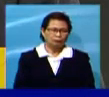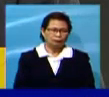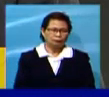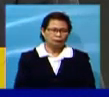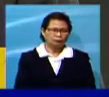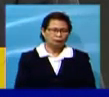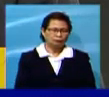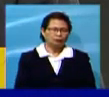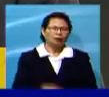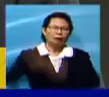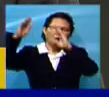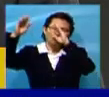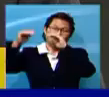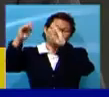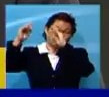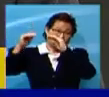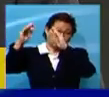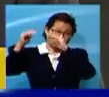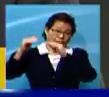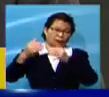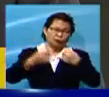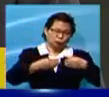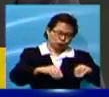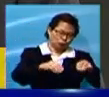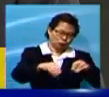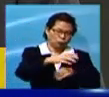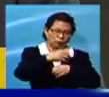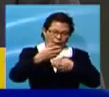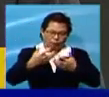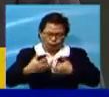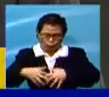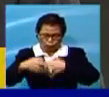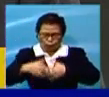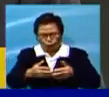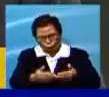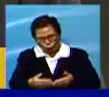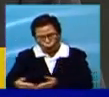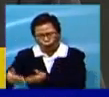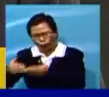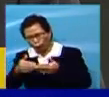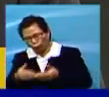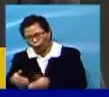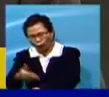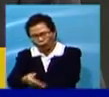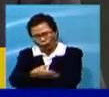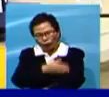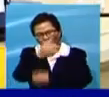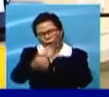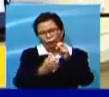are expecting that the sales and productions to continue improve in